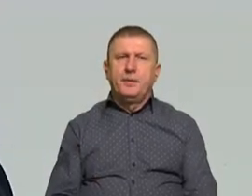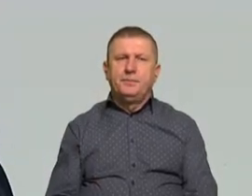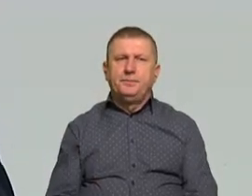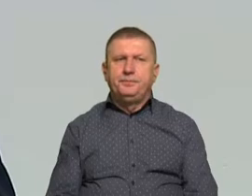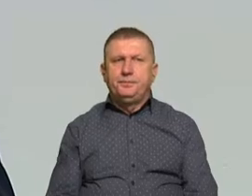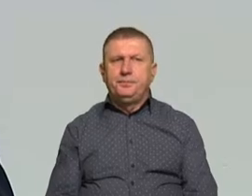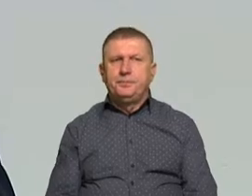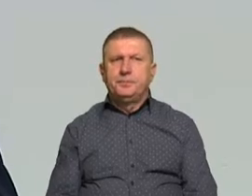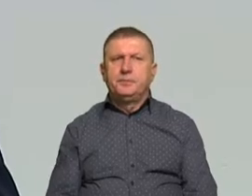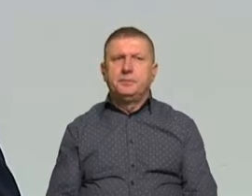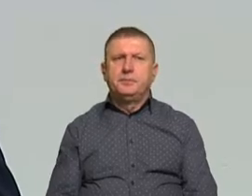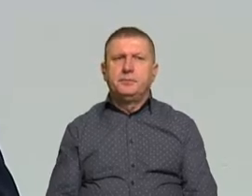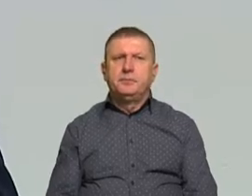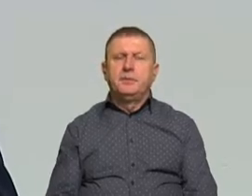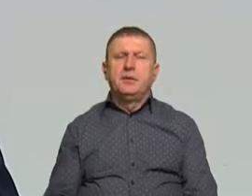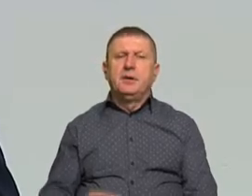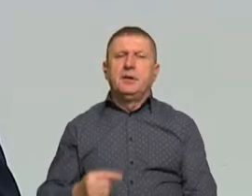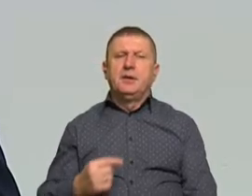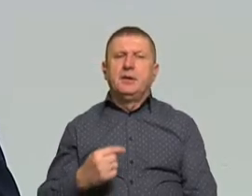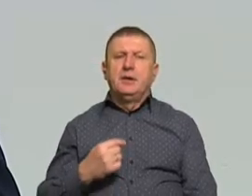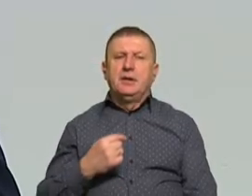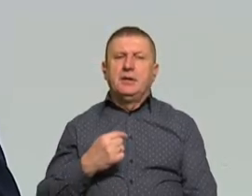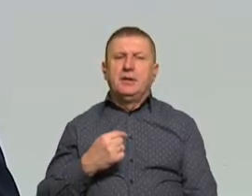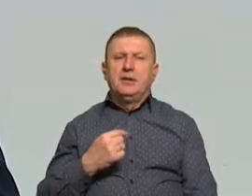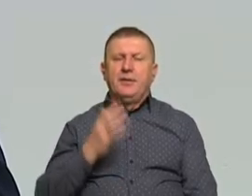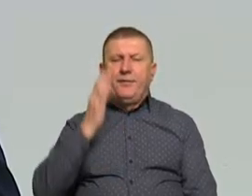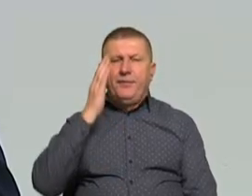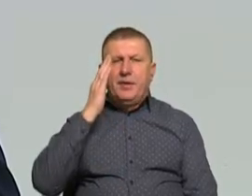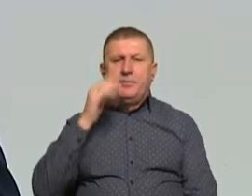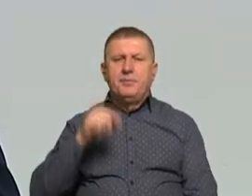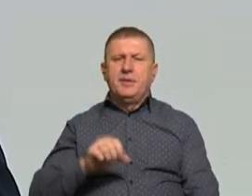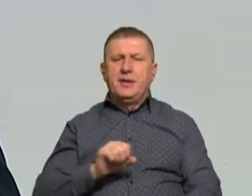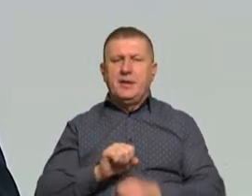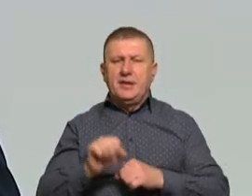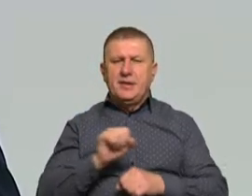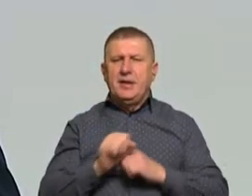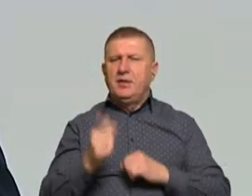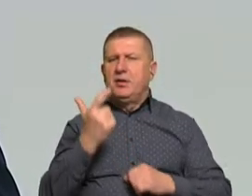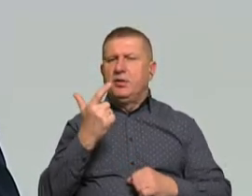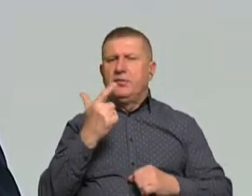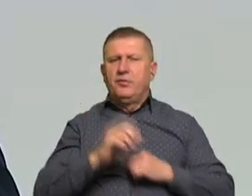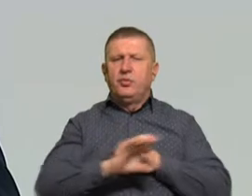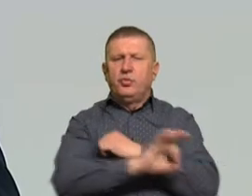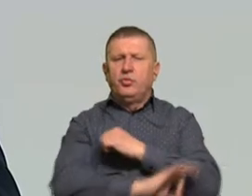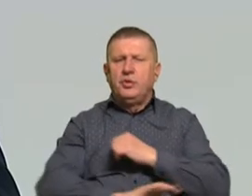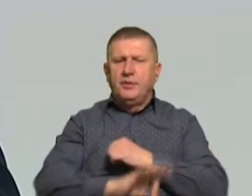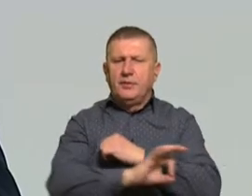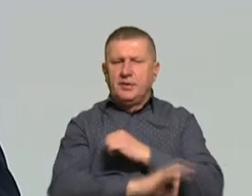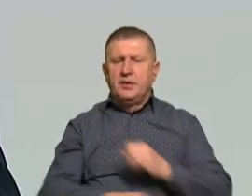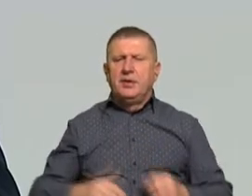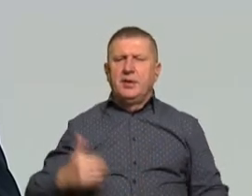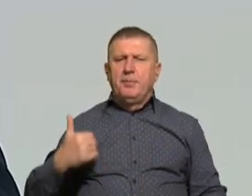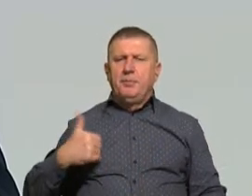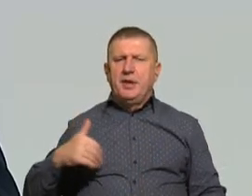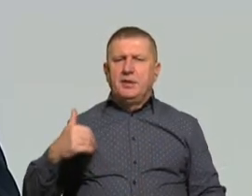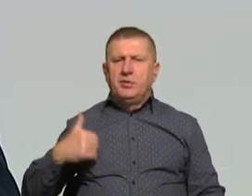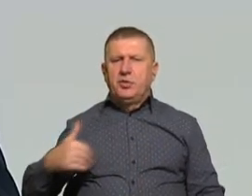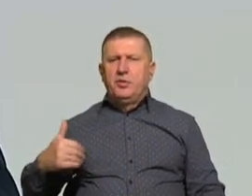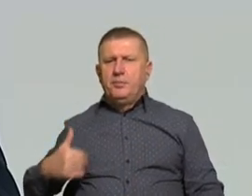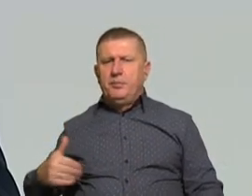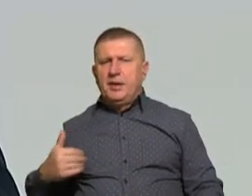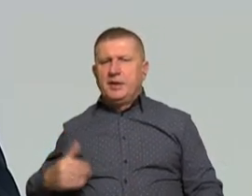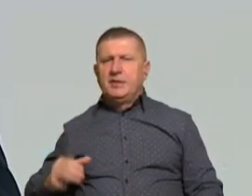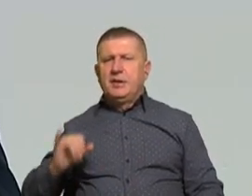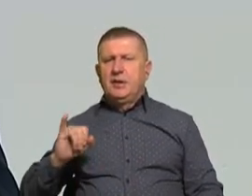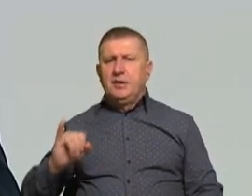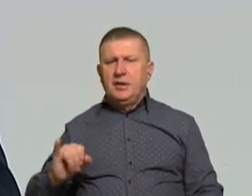więc... Pomimo istnienia, funkcjonowania w Bielsku-Białej dwóch uniwersytetów, Bielsko-Bialskiego Uniwersytetu